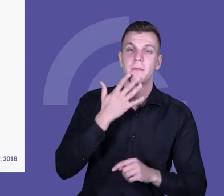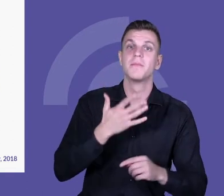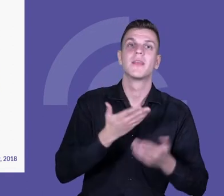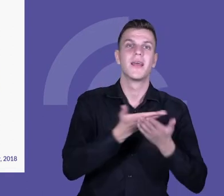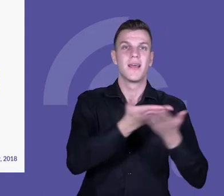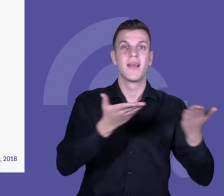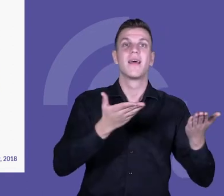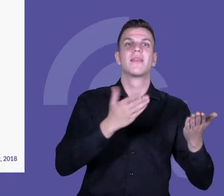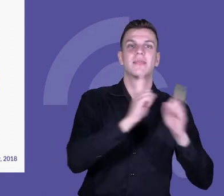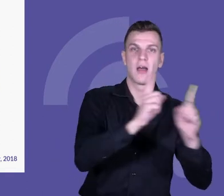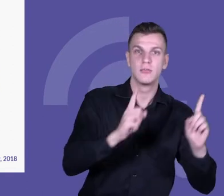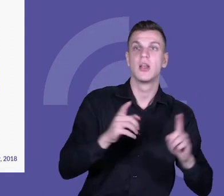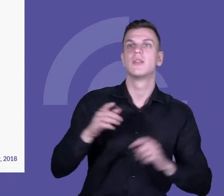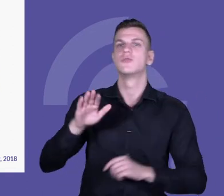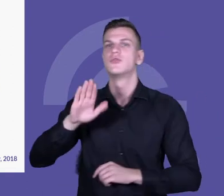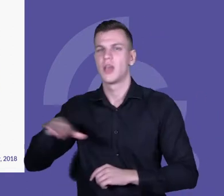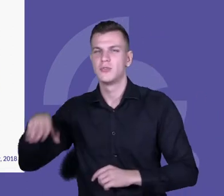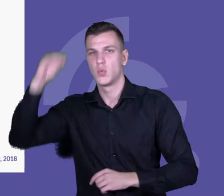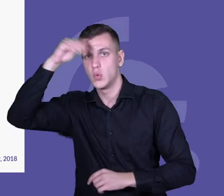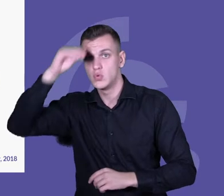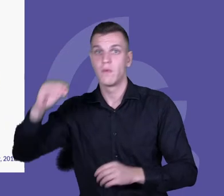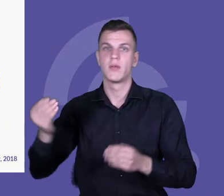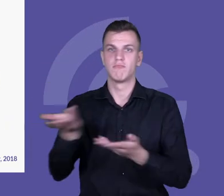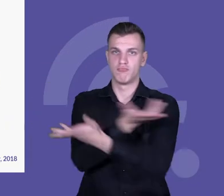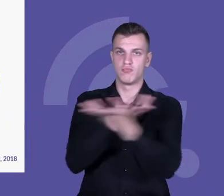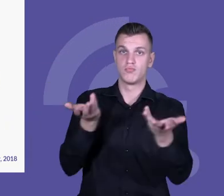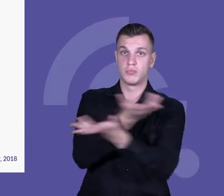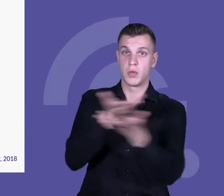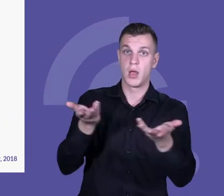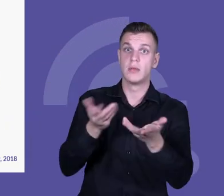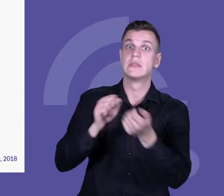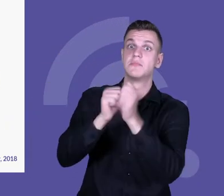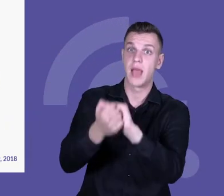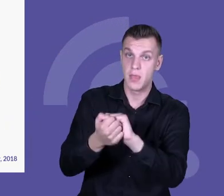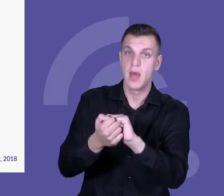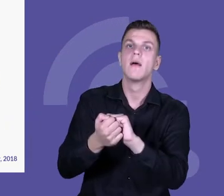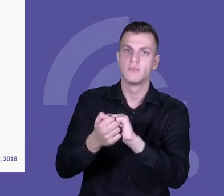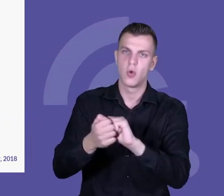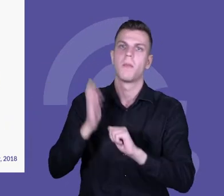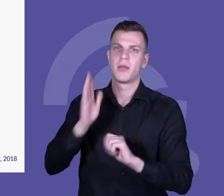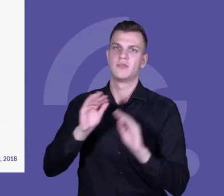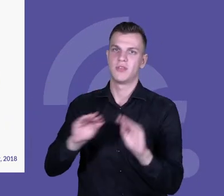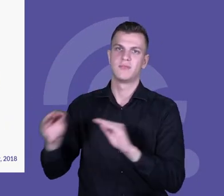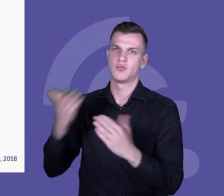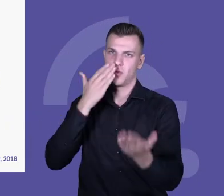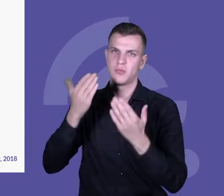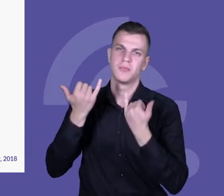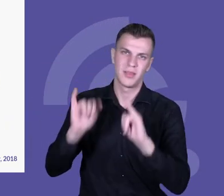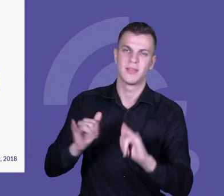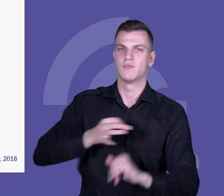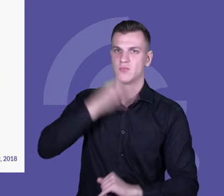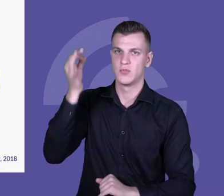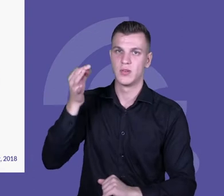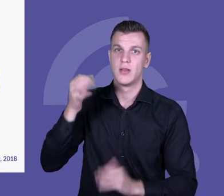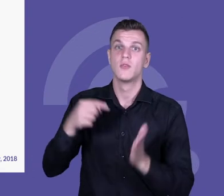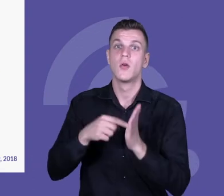może. Więc nic w szkole się nie zmieni, jeśli to się nie przełoży na interakcję między uczniem i nauczycielem, a jakby ta